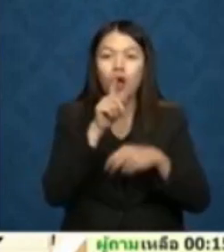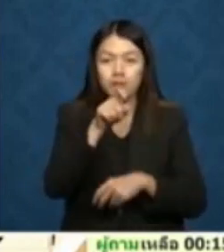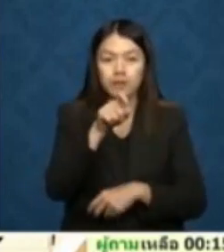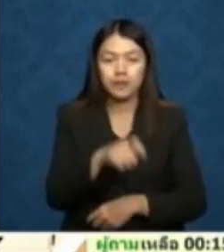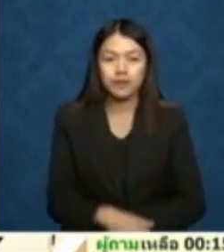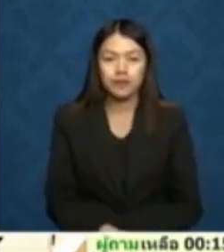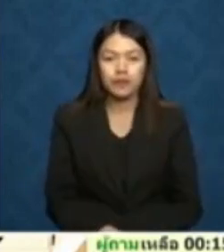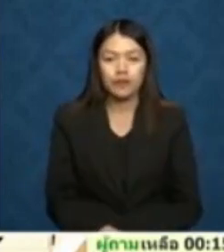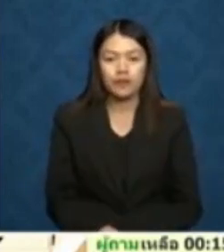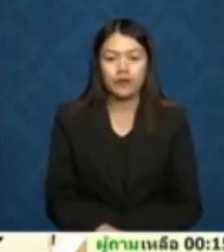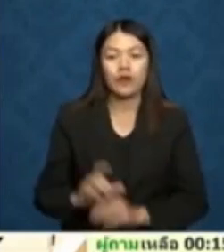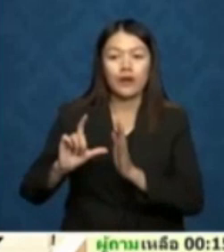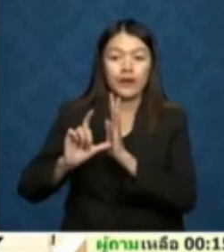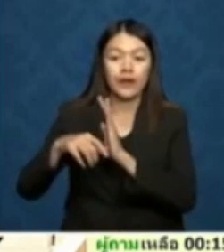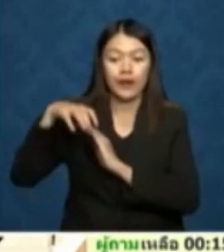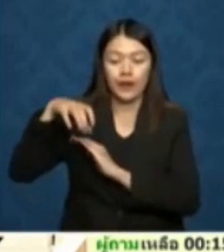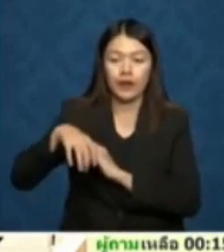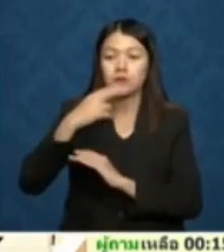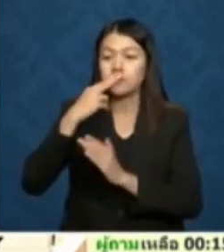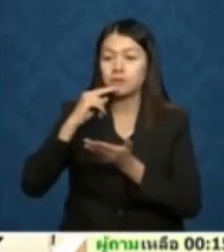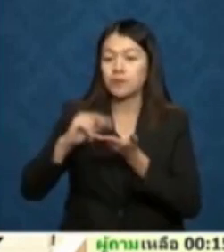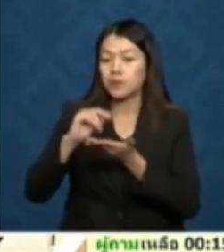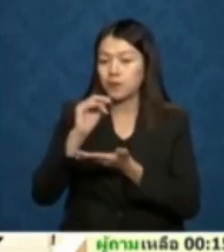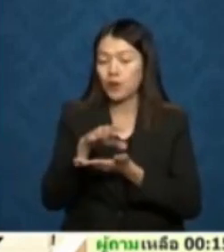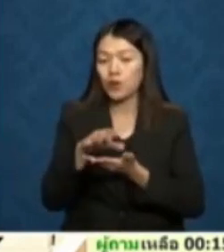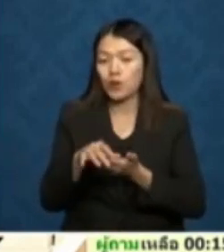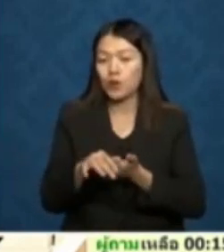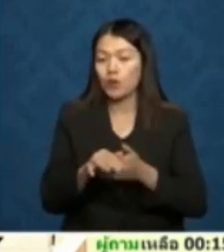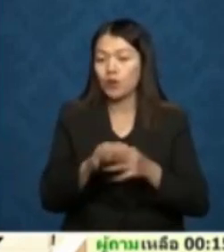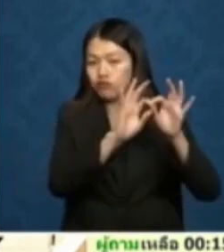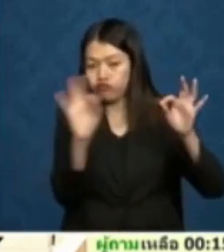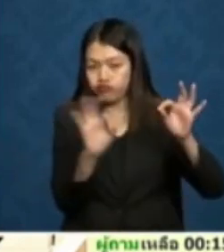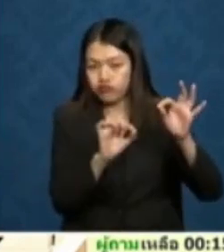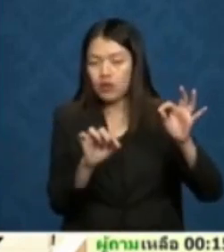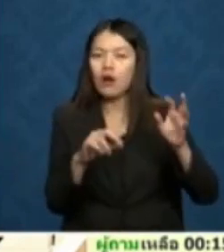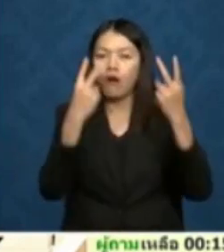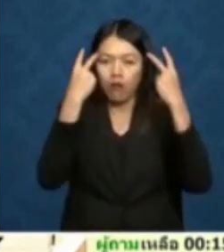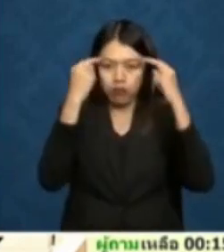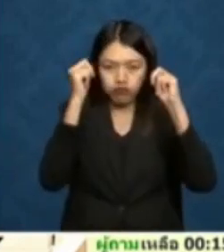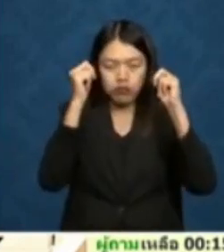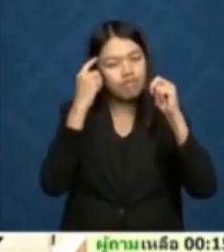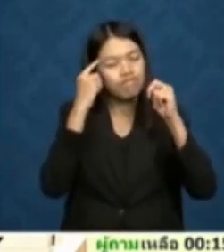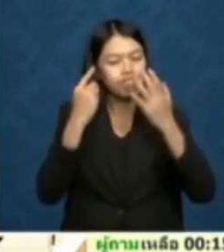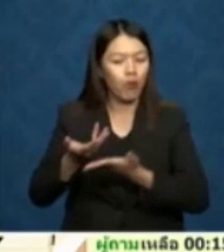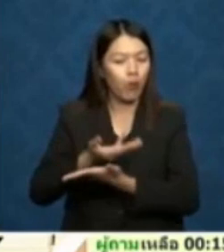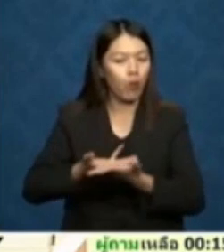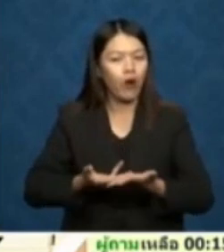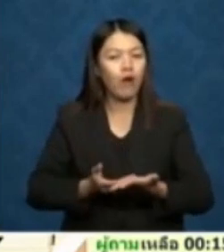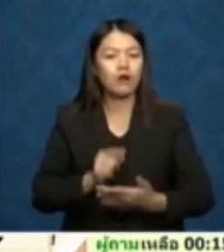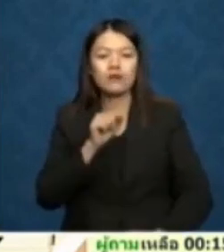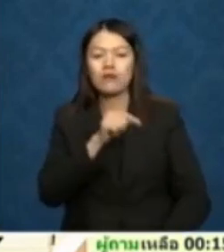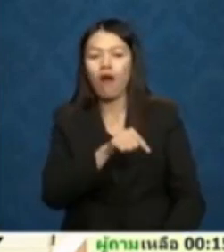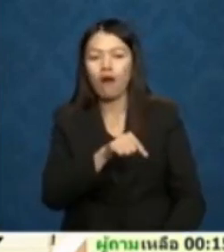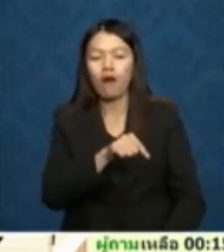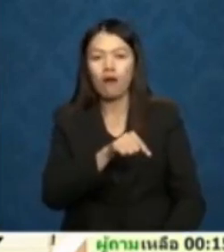ด้วยสำนักงานเลขาธิการนายกรัฐมนตรีได้มีหนังสือแจ้งว่ากระทู้ถามเรื่องนี้ท่านนายกรัฐมนตรีได้พิจารณาแล้วมีบัญชามอบห